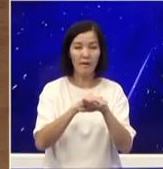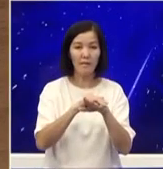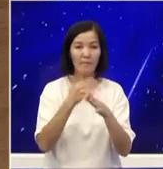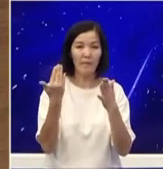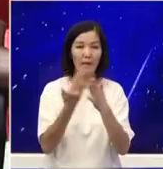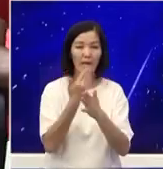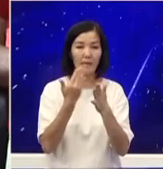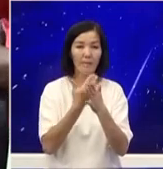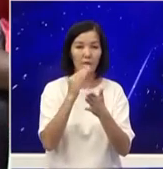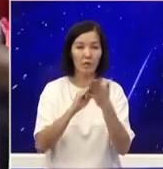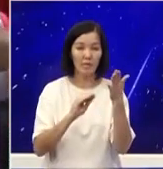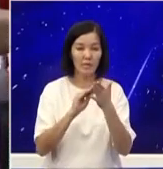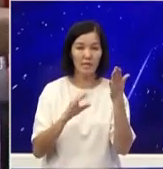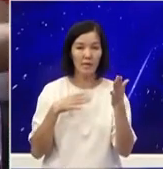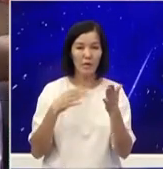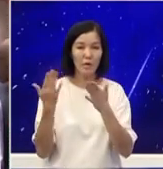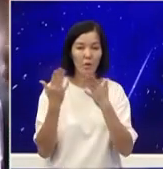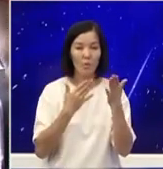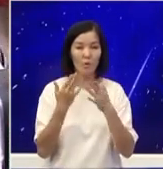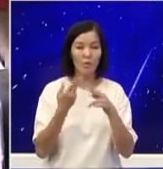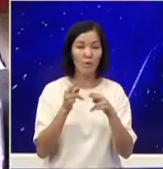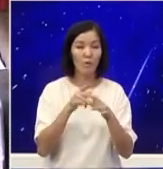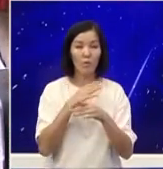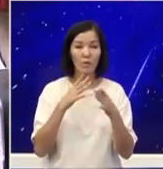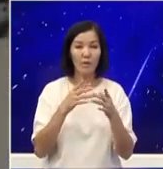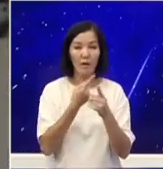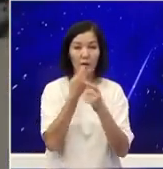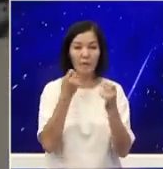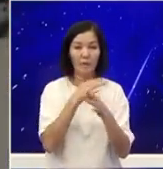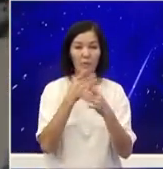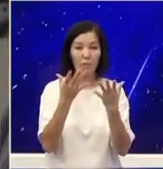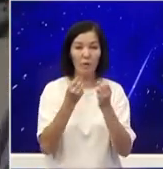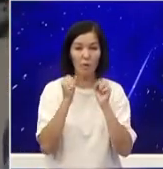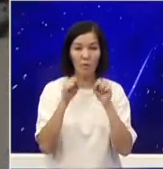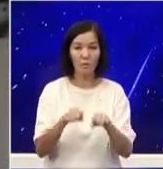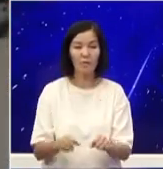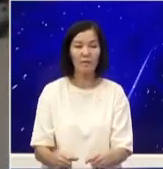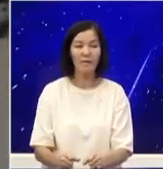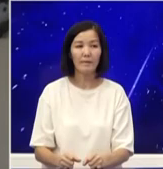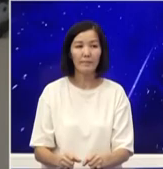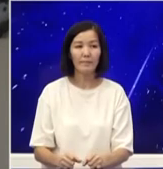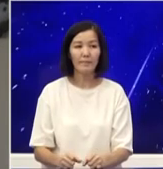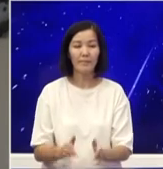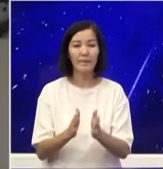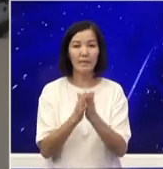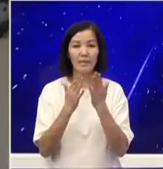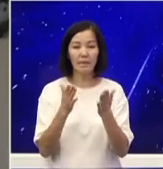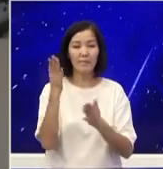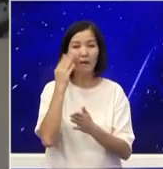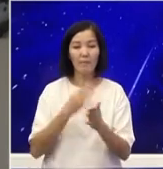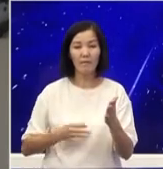әңгімелер топтастырылған туындының оқырманға берері мол дейді кітап авторлары. Жалпы бұл кітапты бірінші кезекте осы Алматы